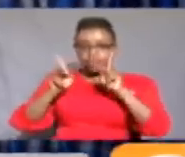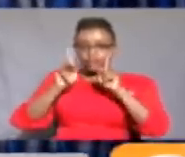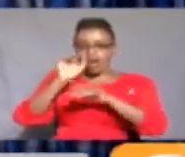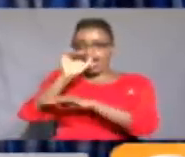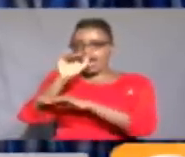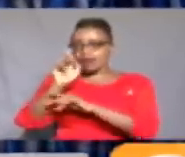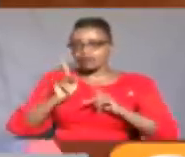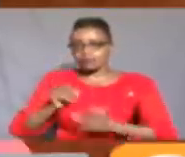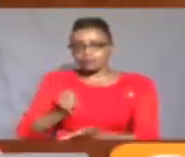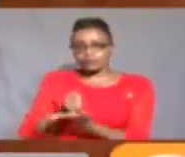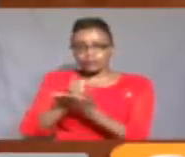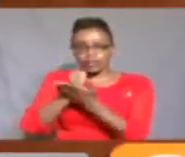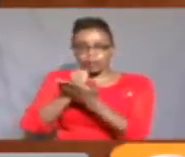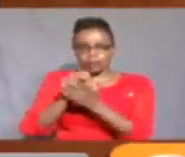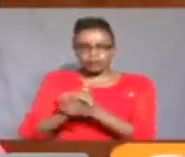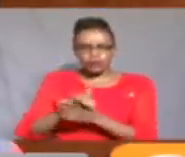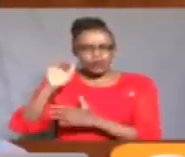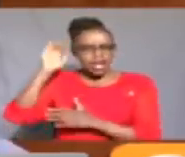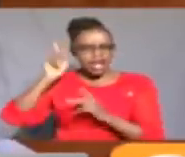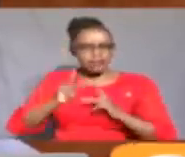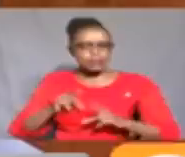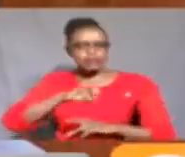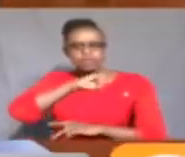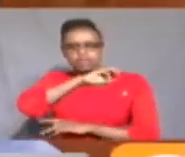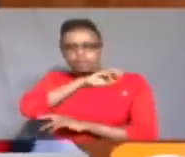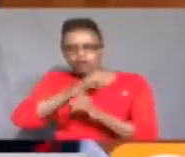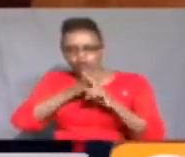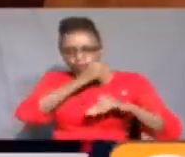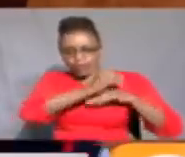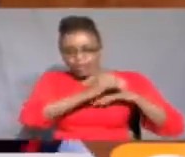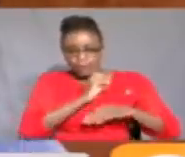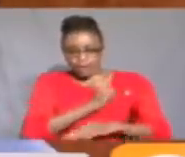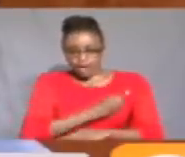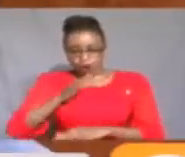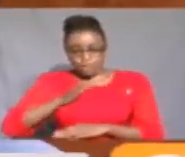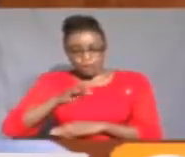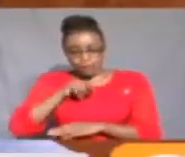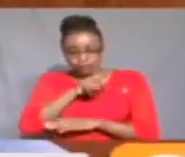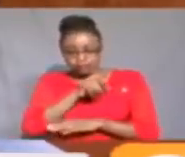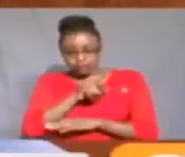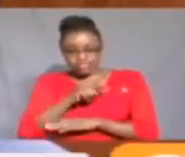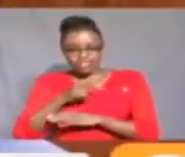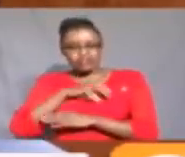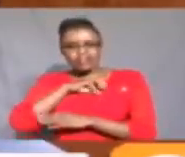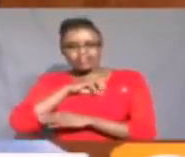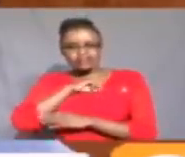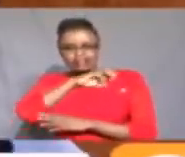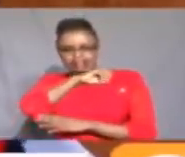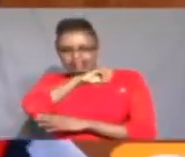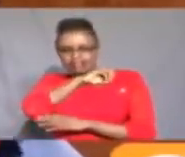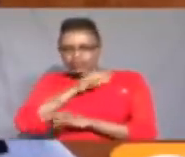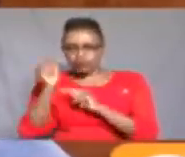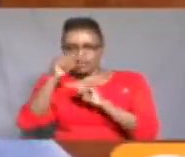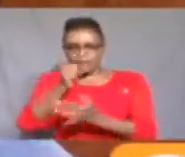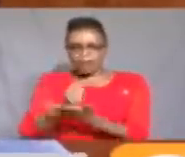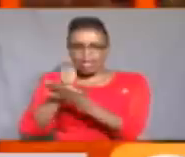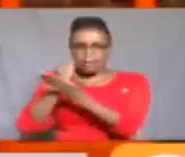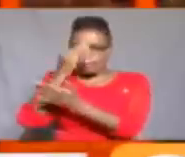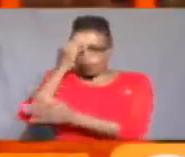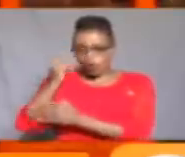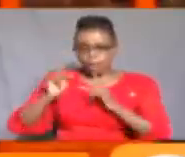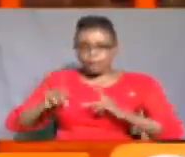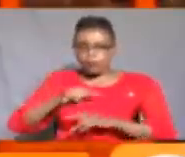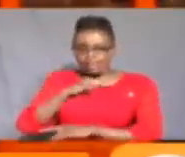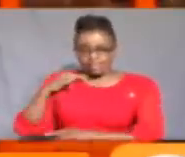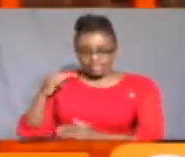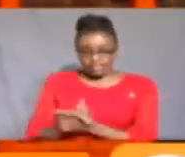kuomba usaidizi wao. Ikawa tumesikia kilio kutoka kwa jirani, mama alikuwa analia, anaomba usaidizi, watu wakuja msaidia, anaolewa.